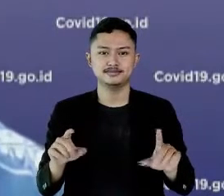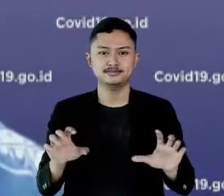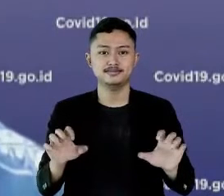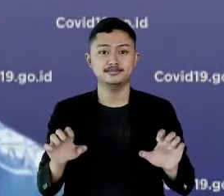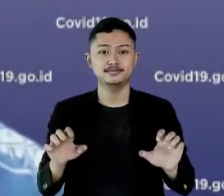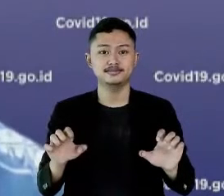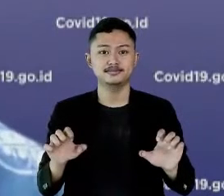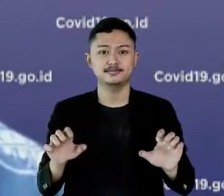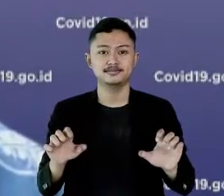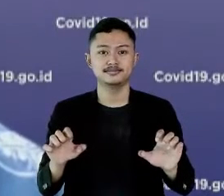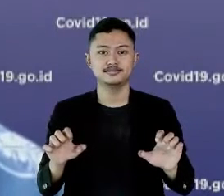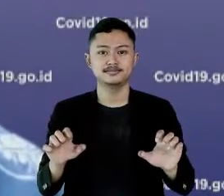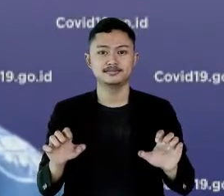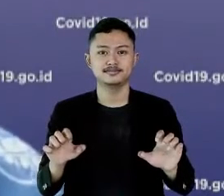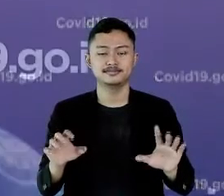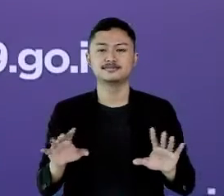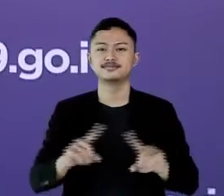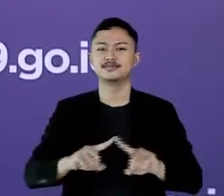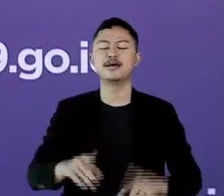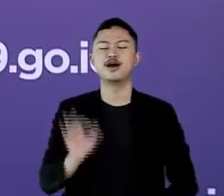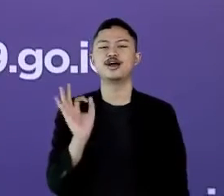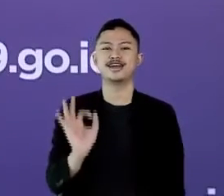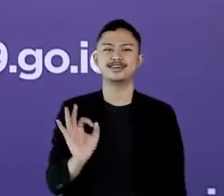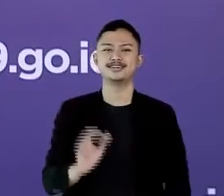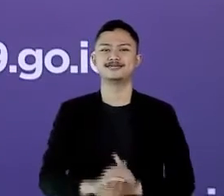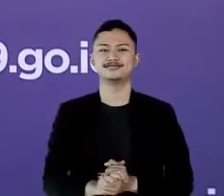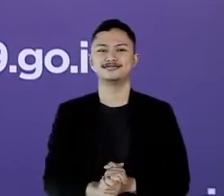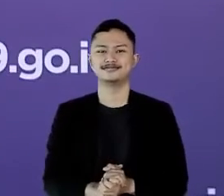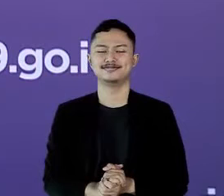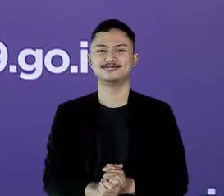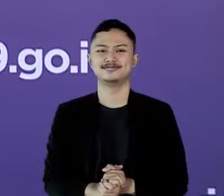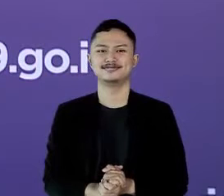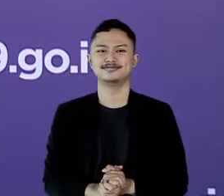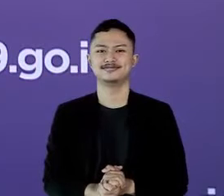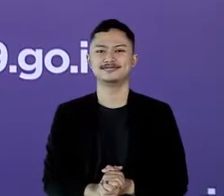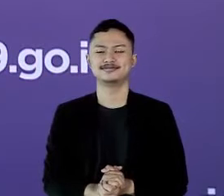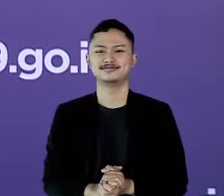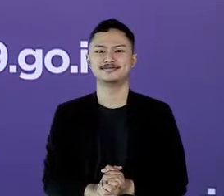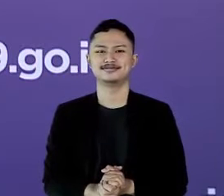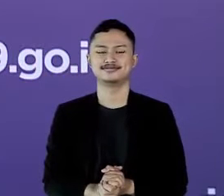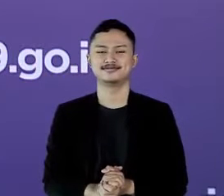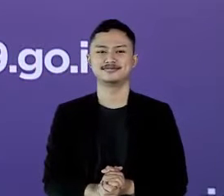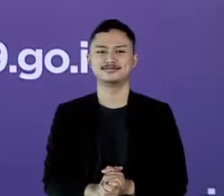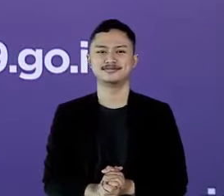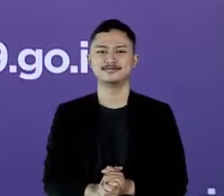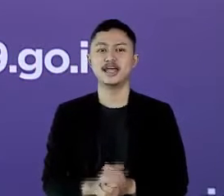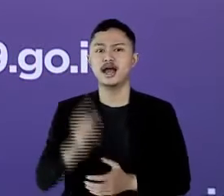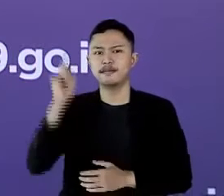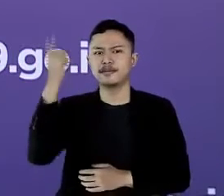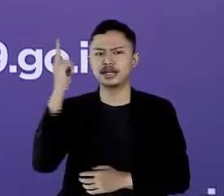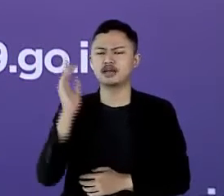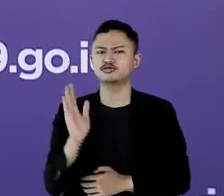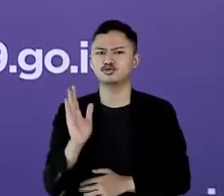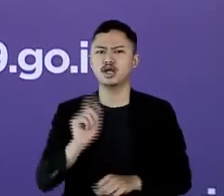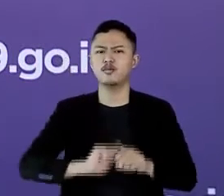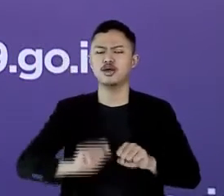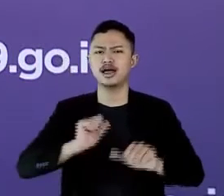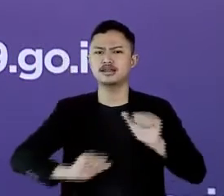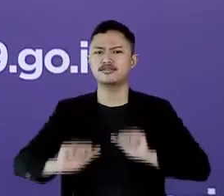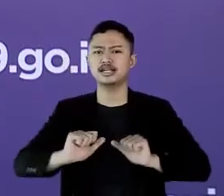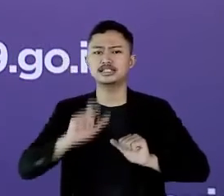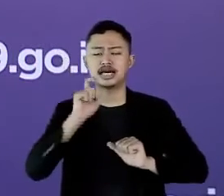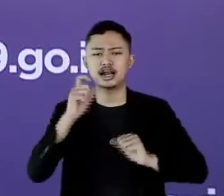Itu. Baik. Oke, salah satu hal yang kemudian juga cukup intens dilakukan oleh pemerintah bagaimana